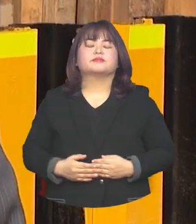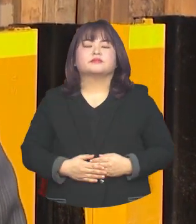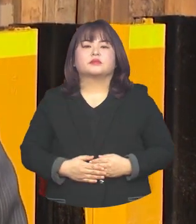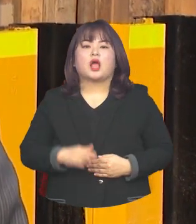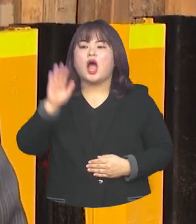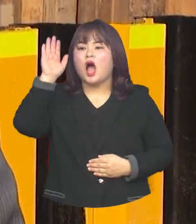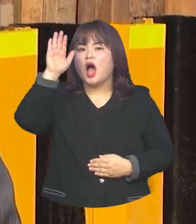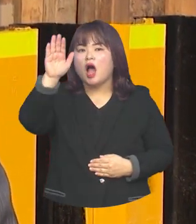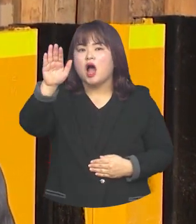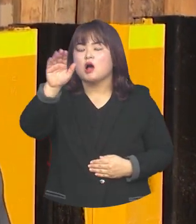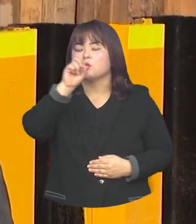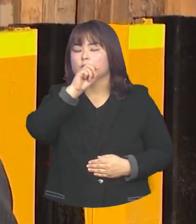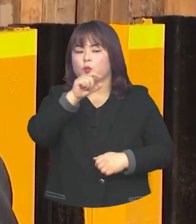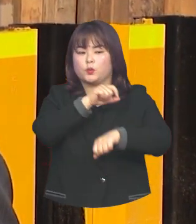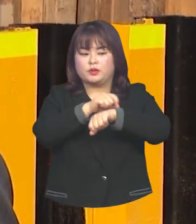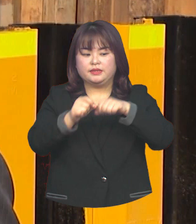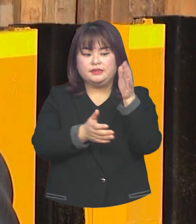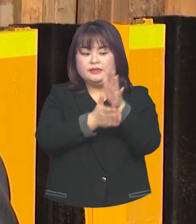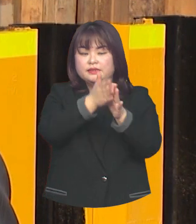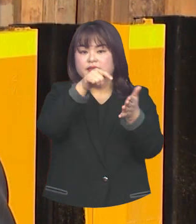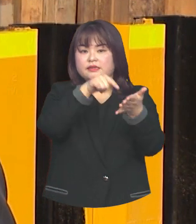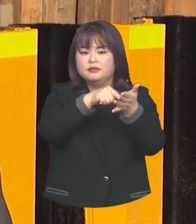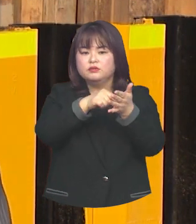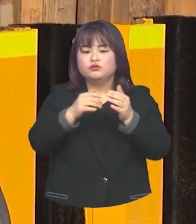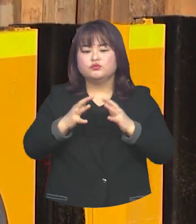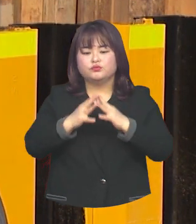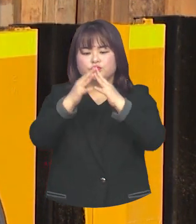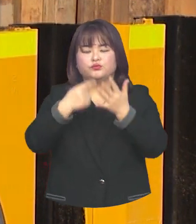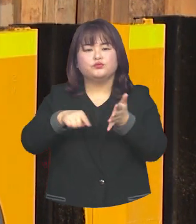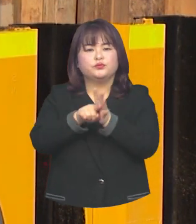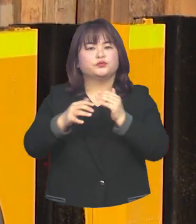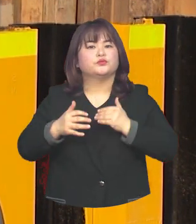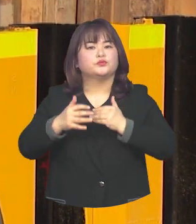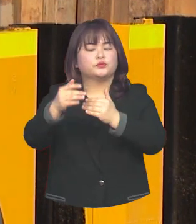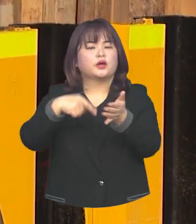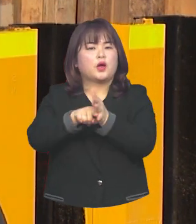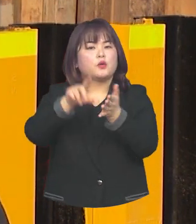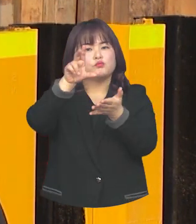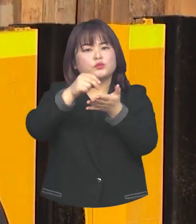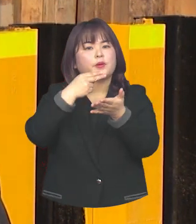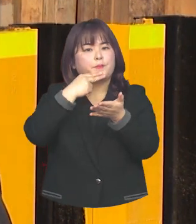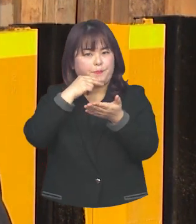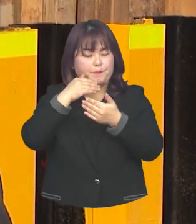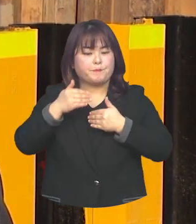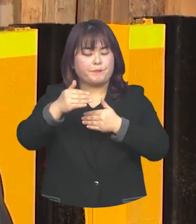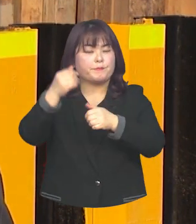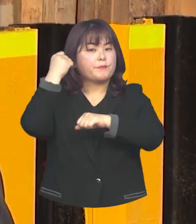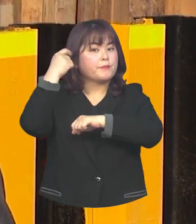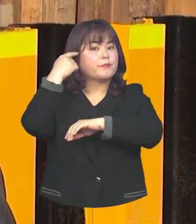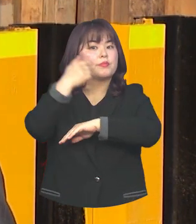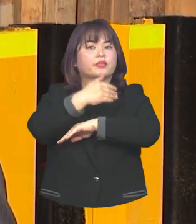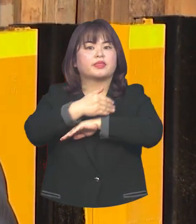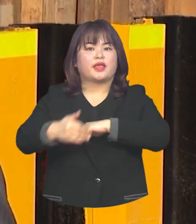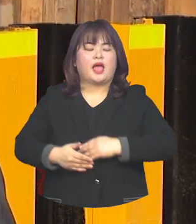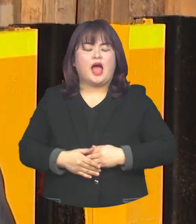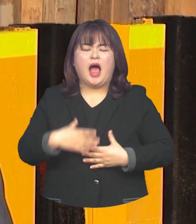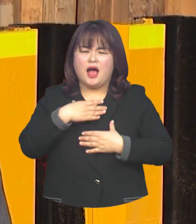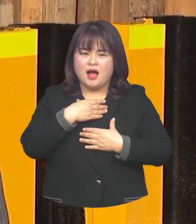생각이고 앞으로 이 공사가 진행되는 동안에 무엇보다 차질 없이 진행이 되도록 하고